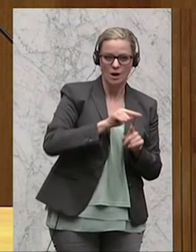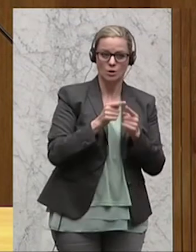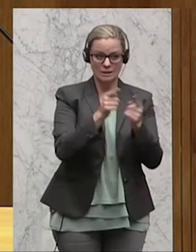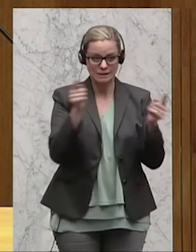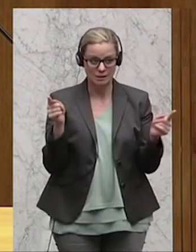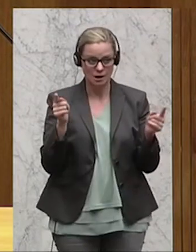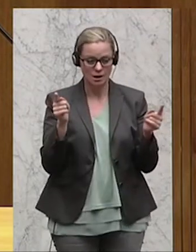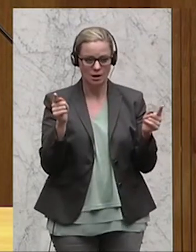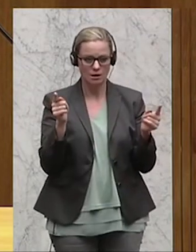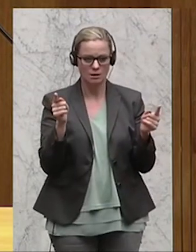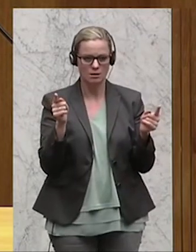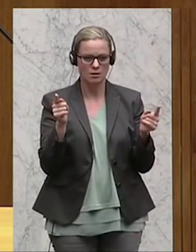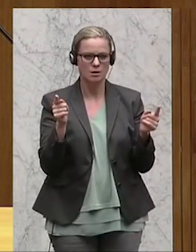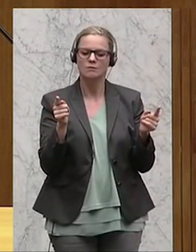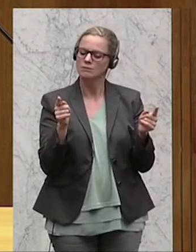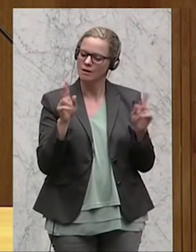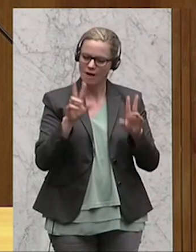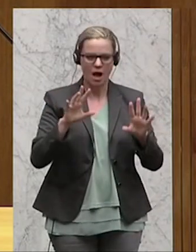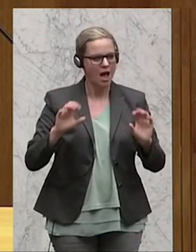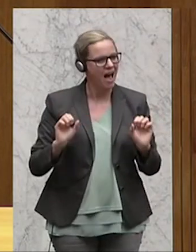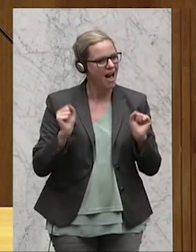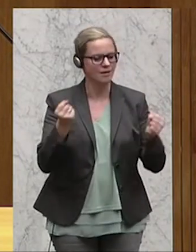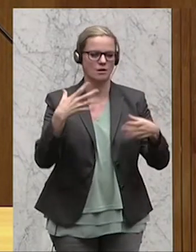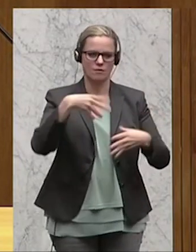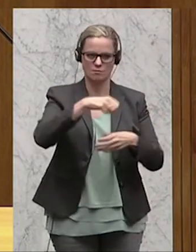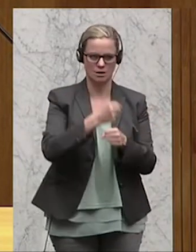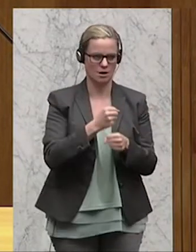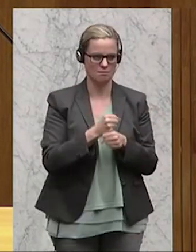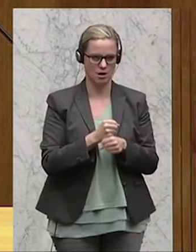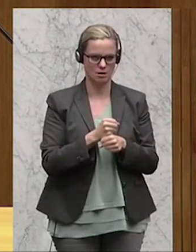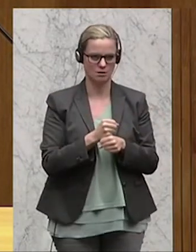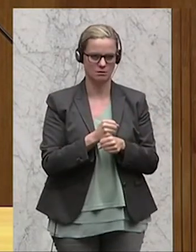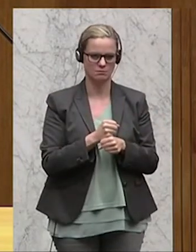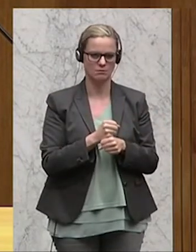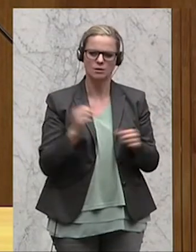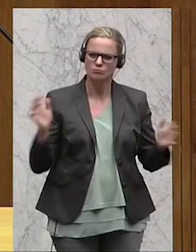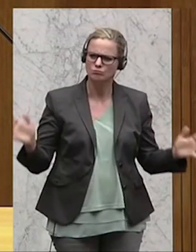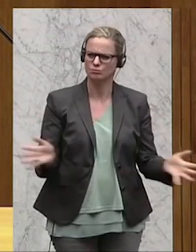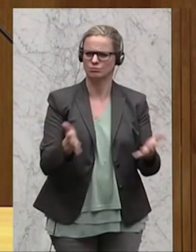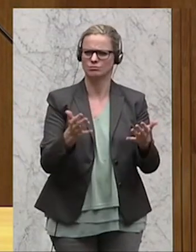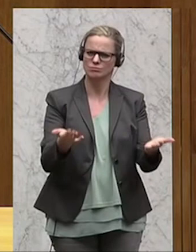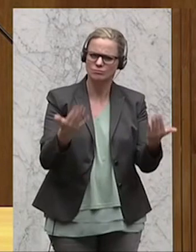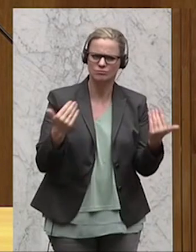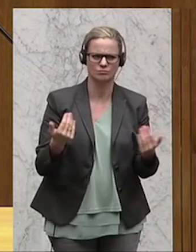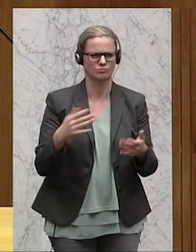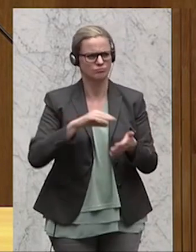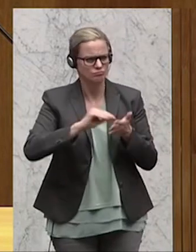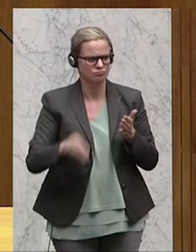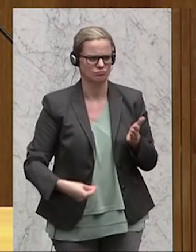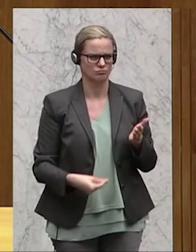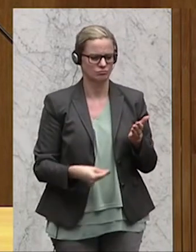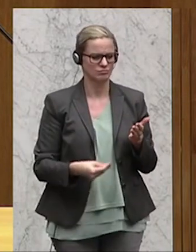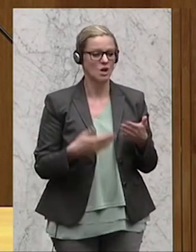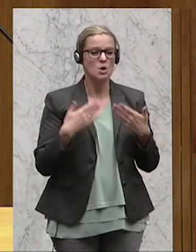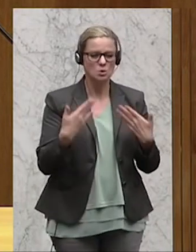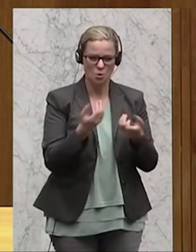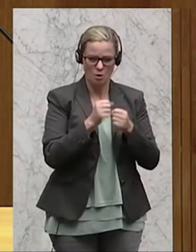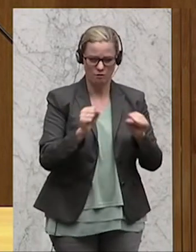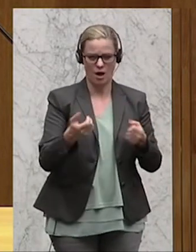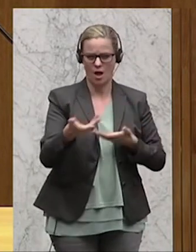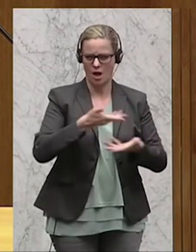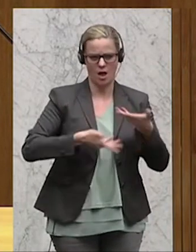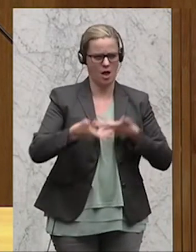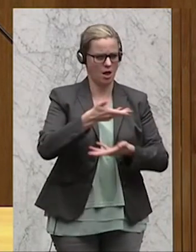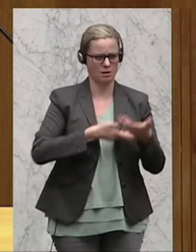haben wir uns so ungemein aktiv in diese ganze Geschichte eingebracht, mobil gemacht, eben gegen diese Form des